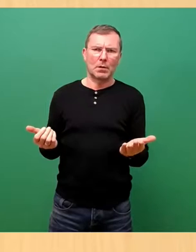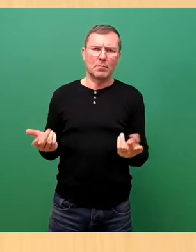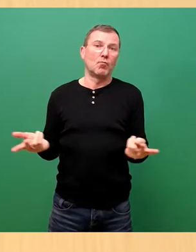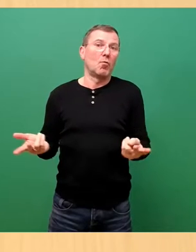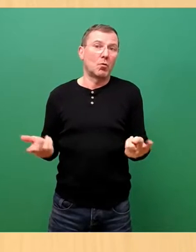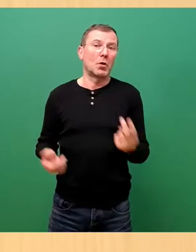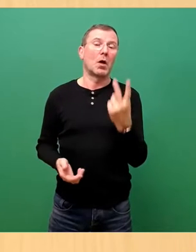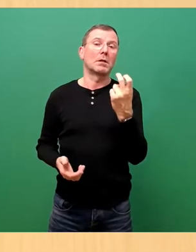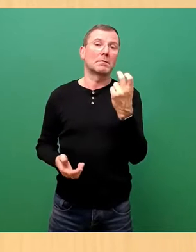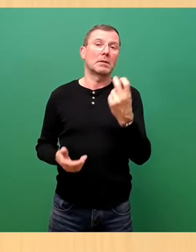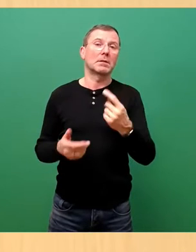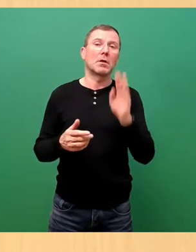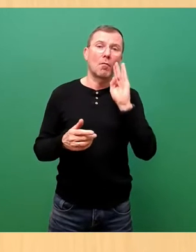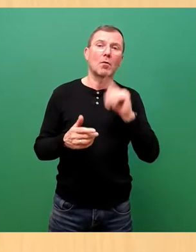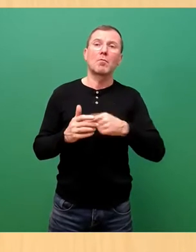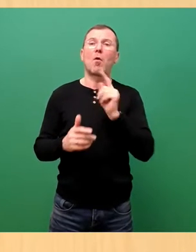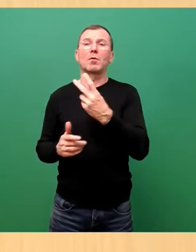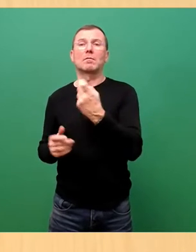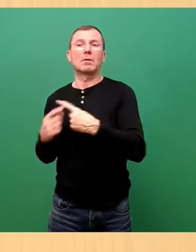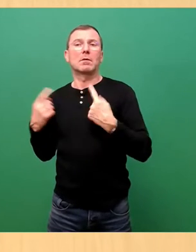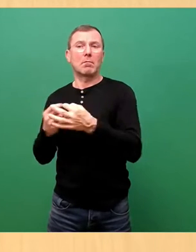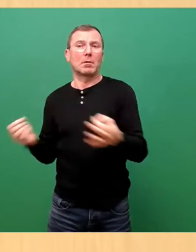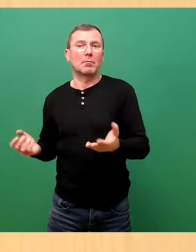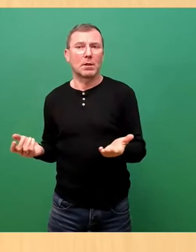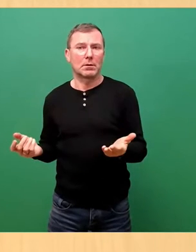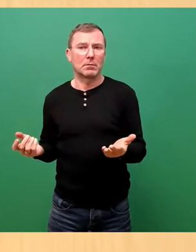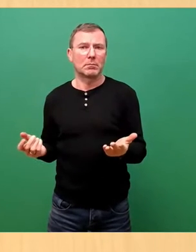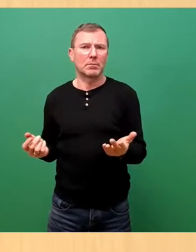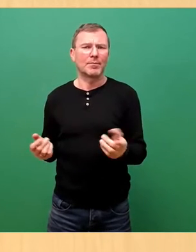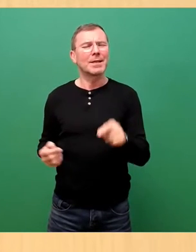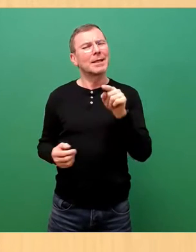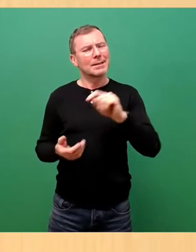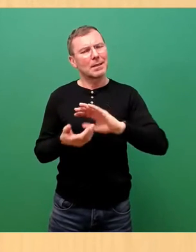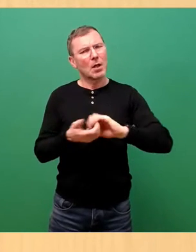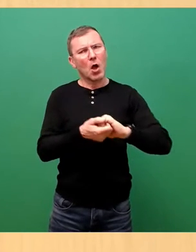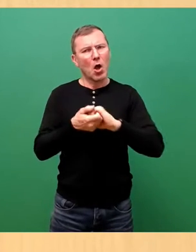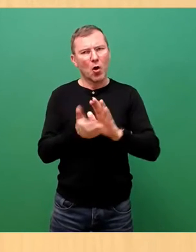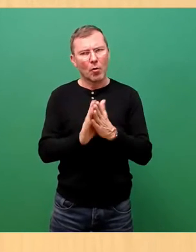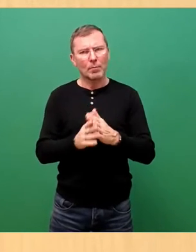a 120. Wir werden diesem Kompromiss zustimmen